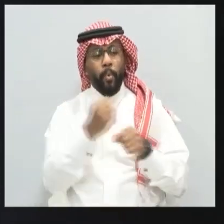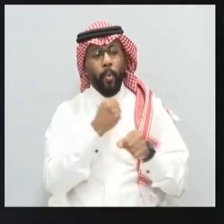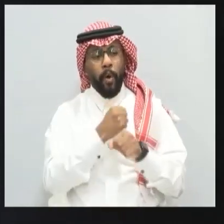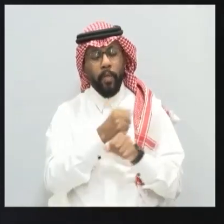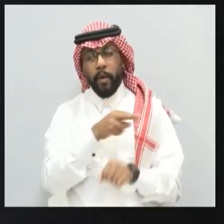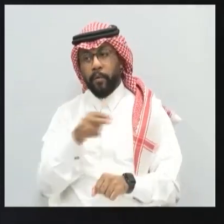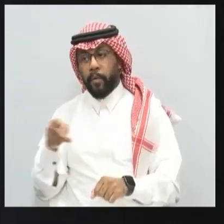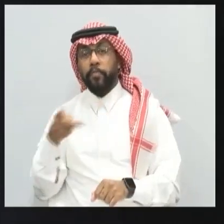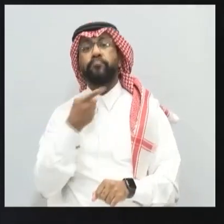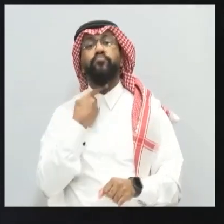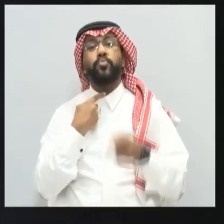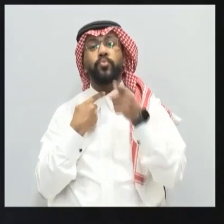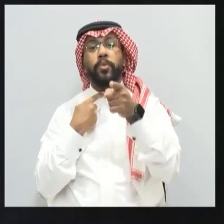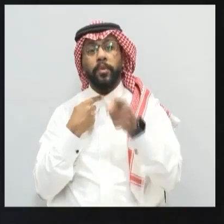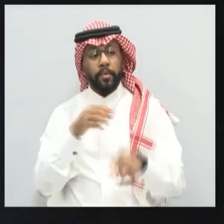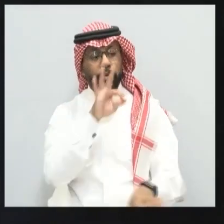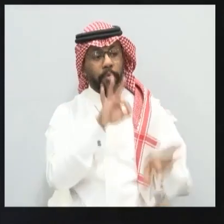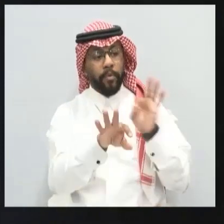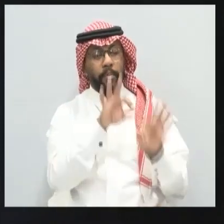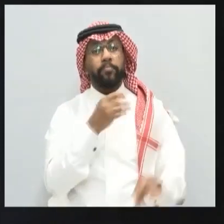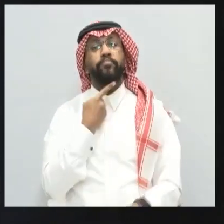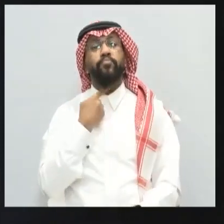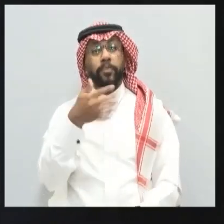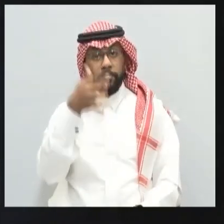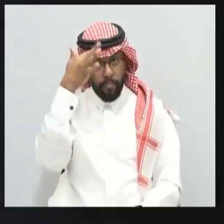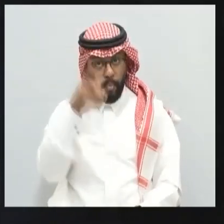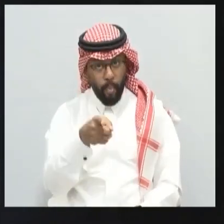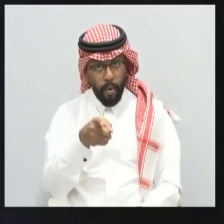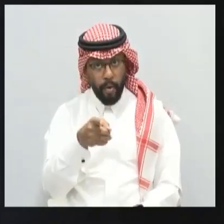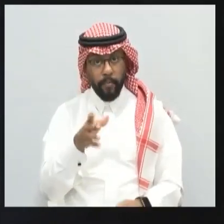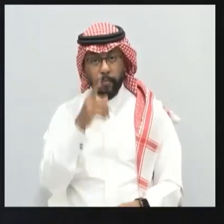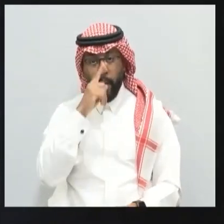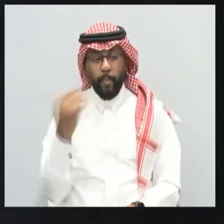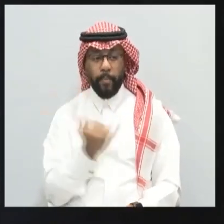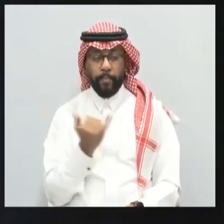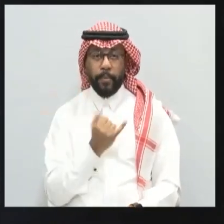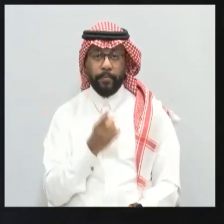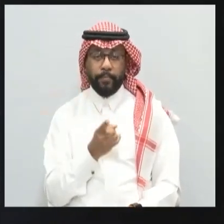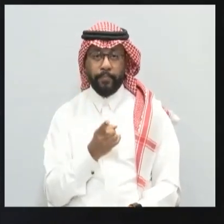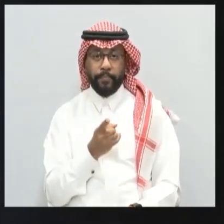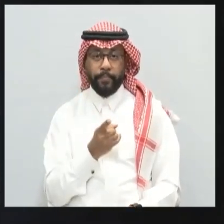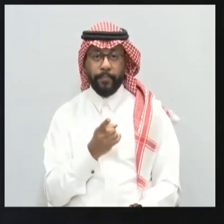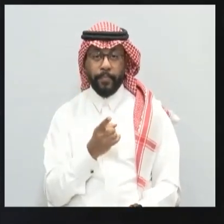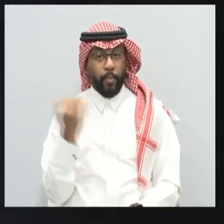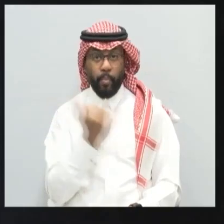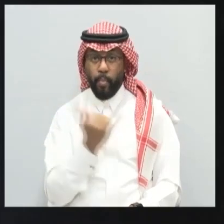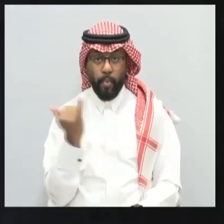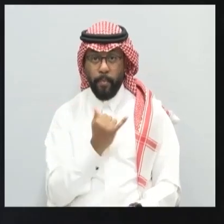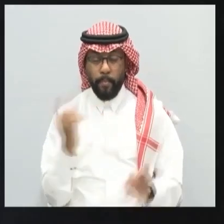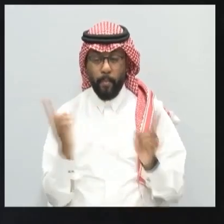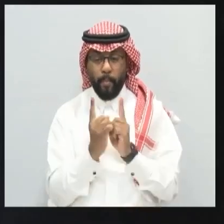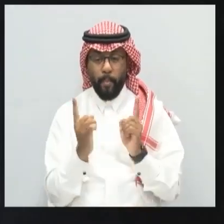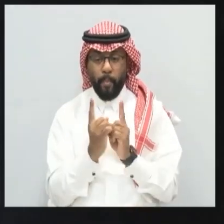التي ترغب ان تعمل بها هنا تكمن اهميه المقابله الشخصيه وسنتطرق لذلك